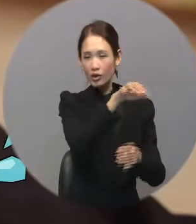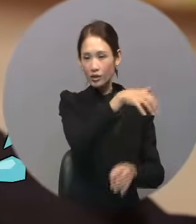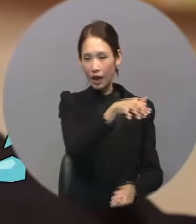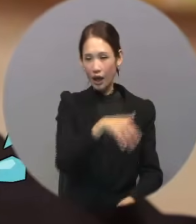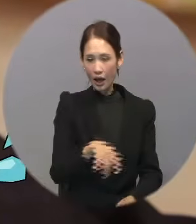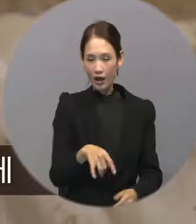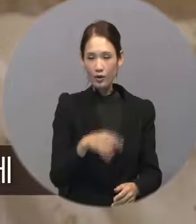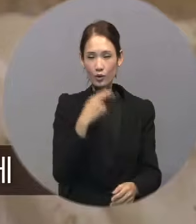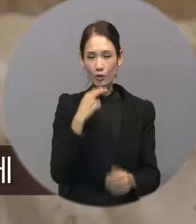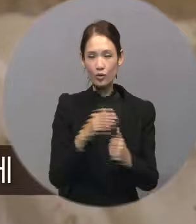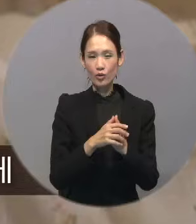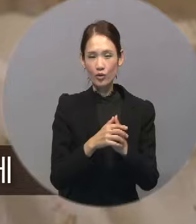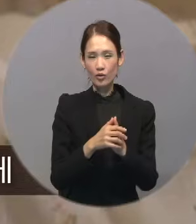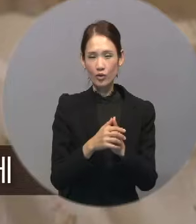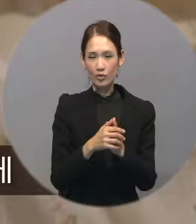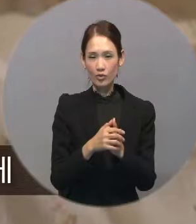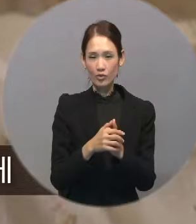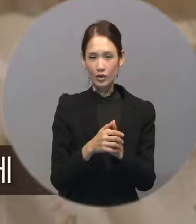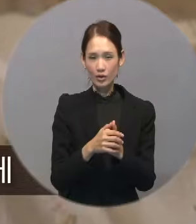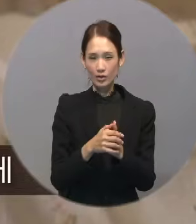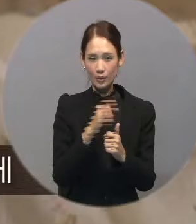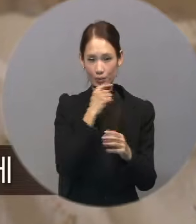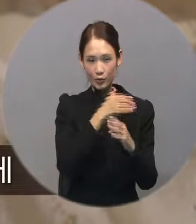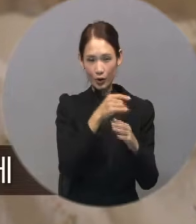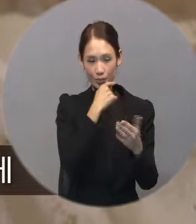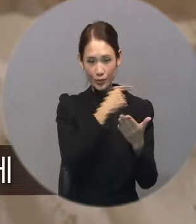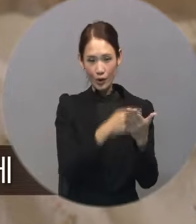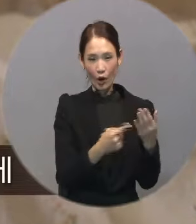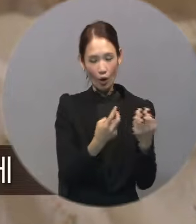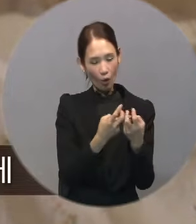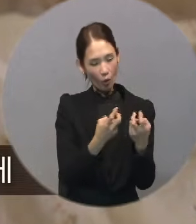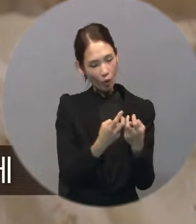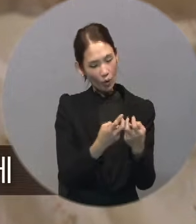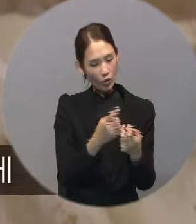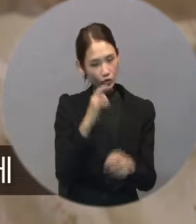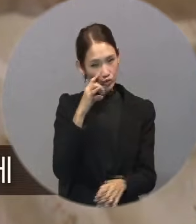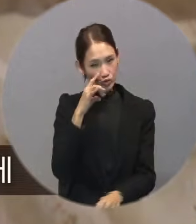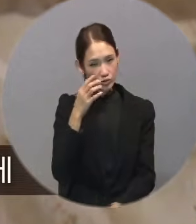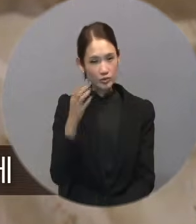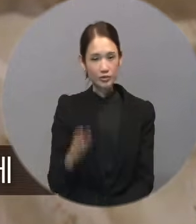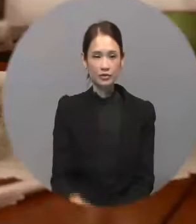어떻게 할까? 그래도 이제 뭔가 북한의 피해는 어떻게 된가 저희도 궁금하기 때문에